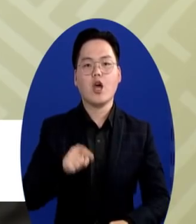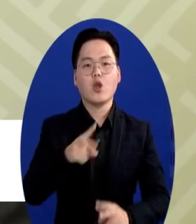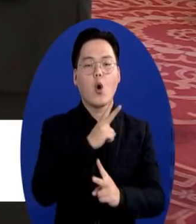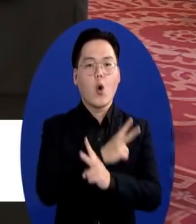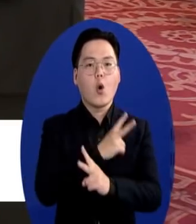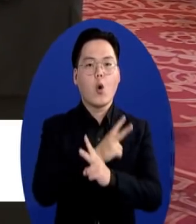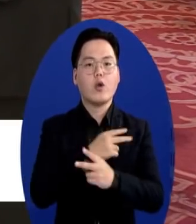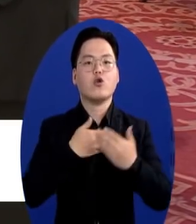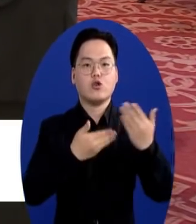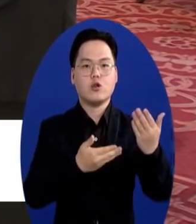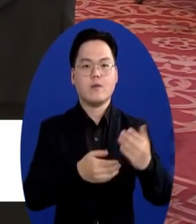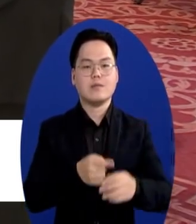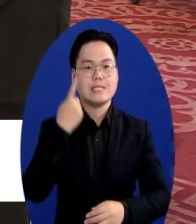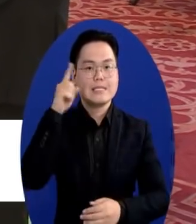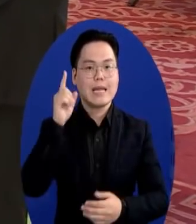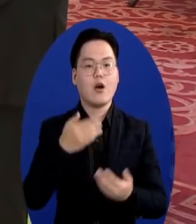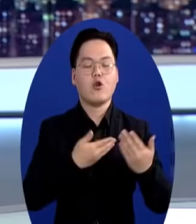өргөн барьсан.